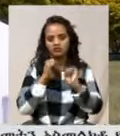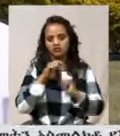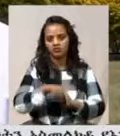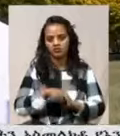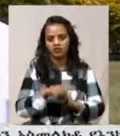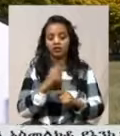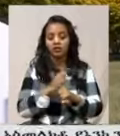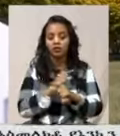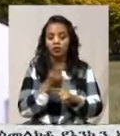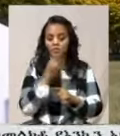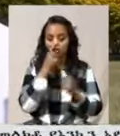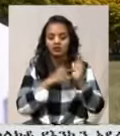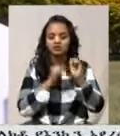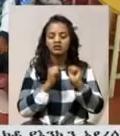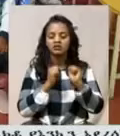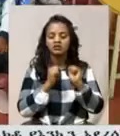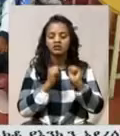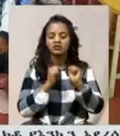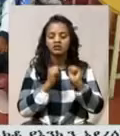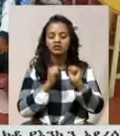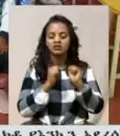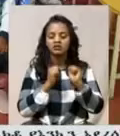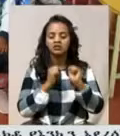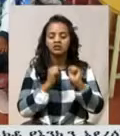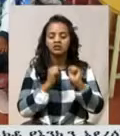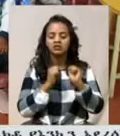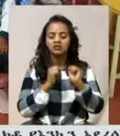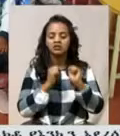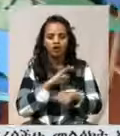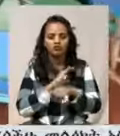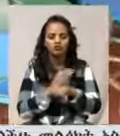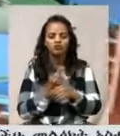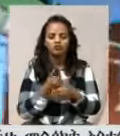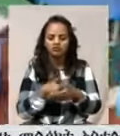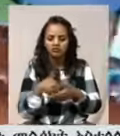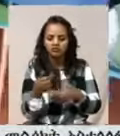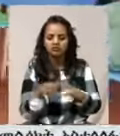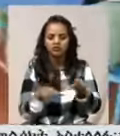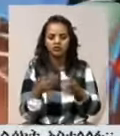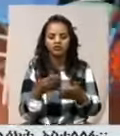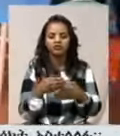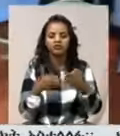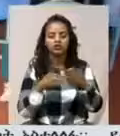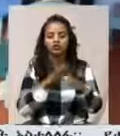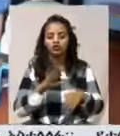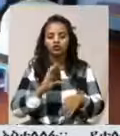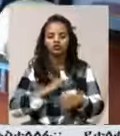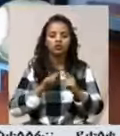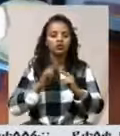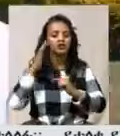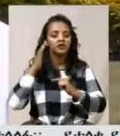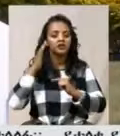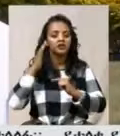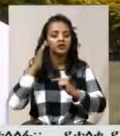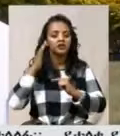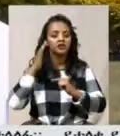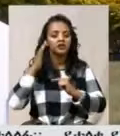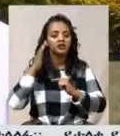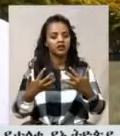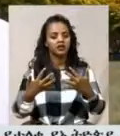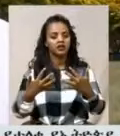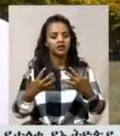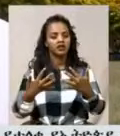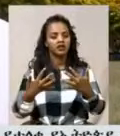ተግባር መሆኑን ልናሳይ የምንችለው ምን በማድረግ ነው? ያ ሁሉም ያለውን ከአቅሙ በማውጣት በመገደብ ልጆቻችንም ደግሞ ወደፊት ለእንደዚህ አይነት ዓላማ